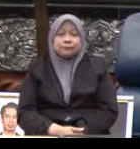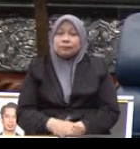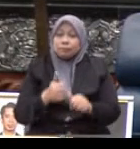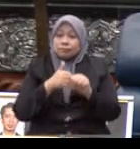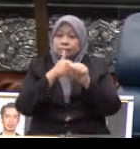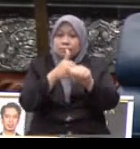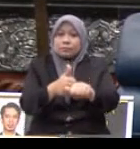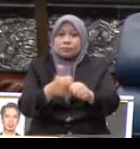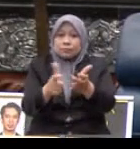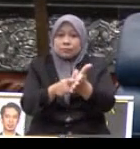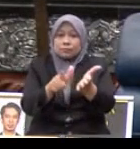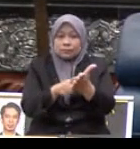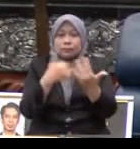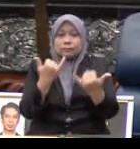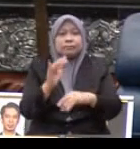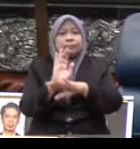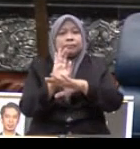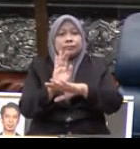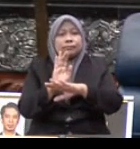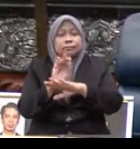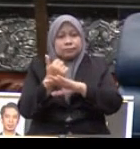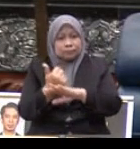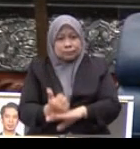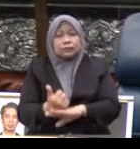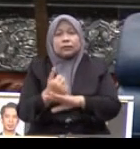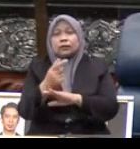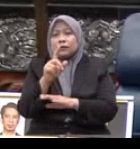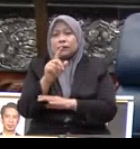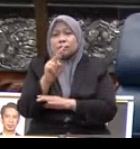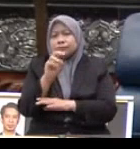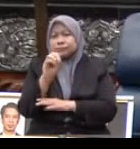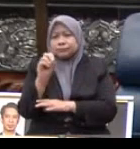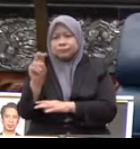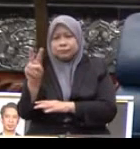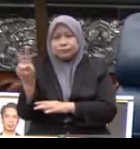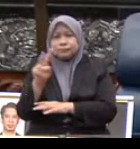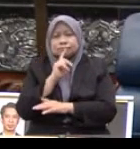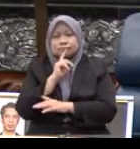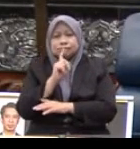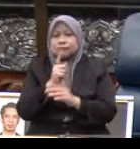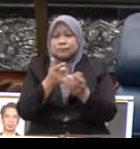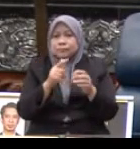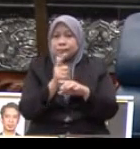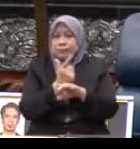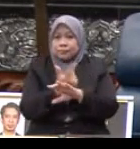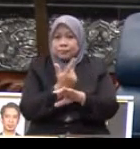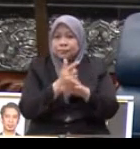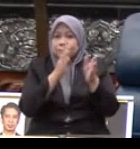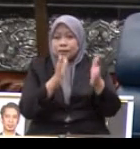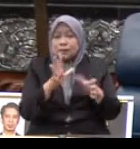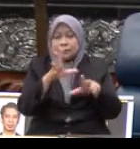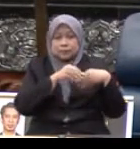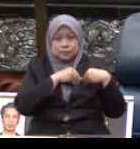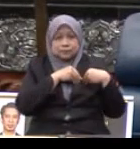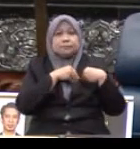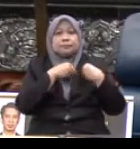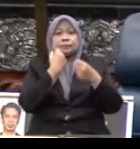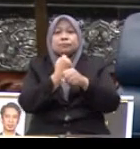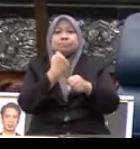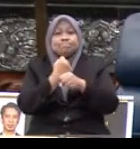berdasarkan kepada laporan trend my sip 2022 sebanyak 33 peratus level pelatih industri mendapat tawaran